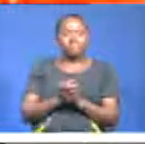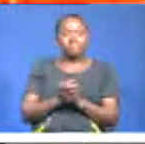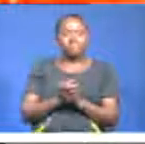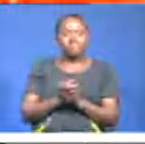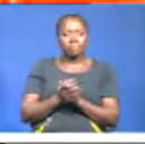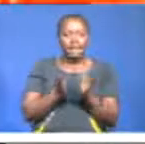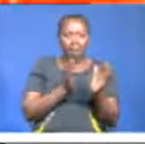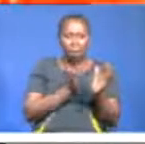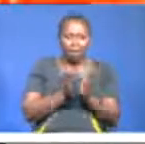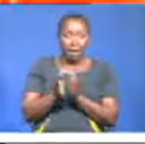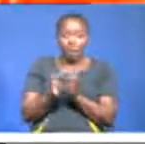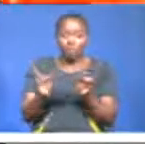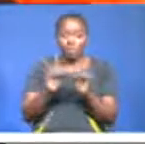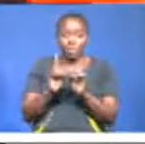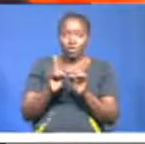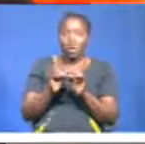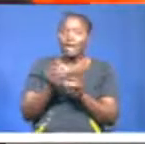mpango yetu ya kuzalisha chakula.